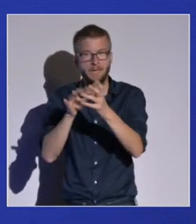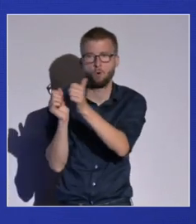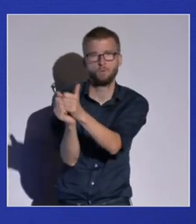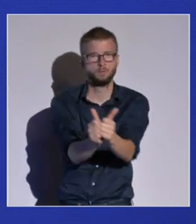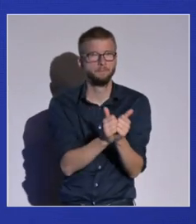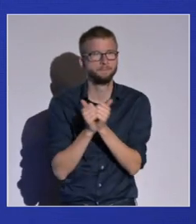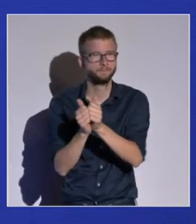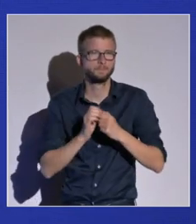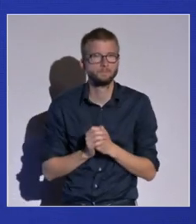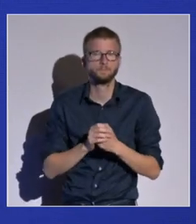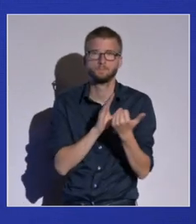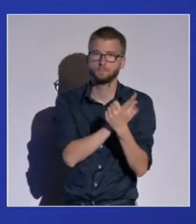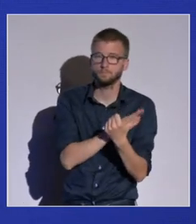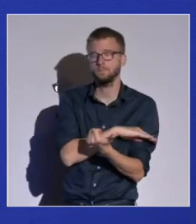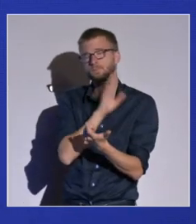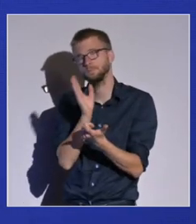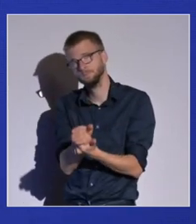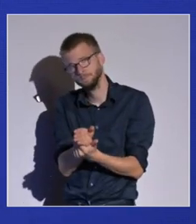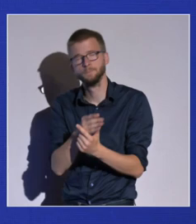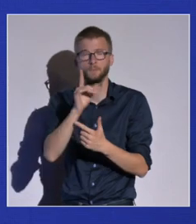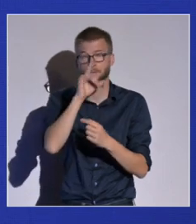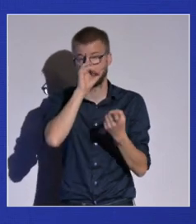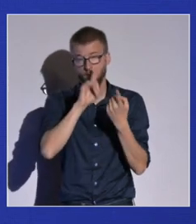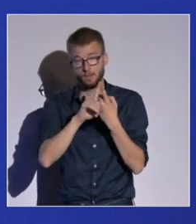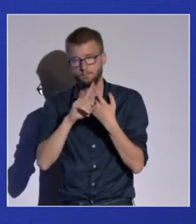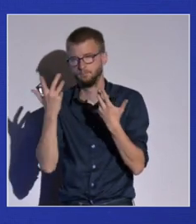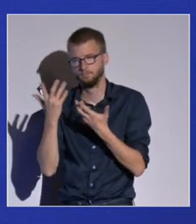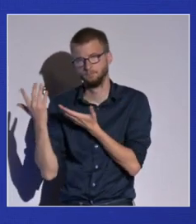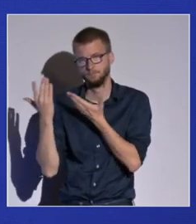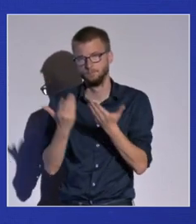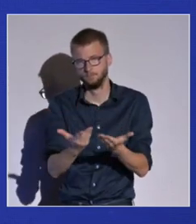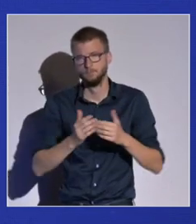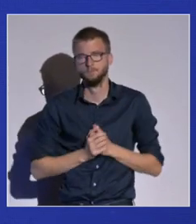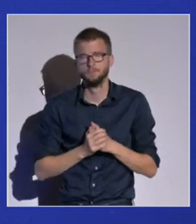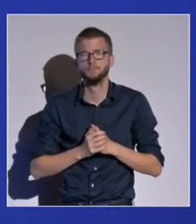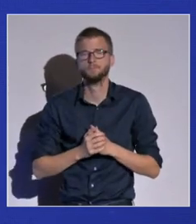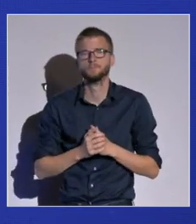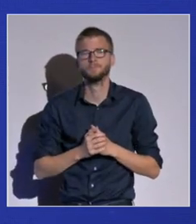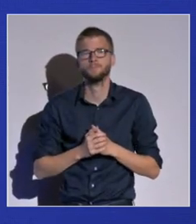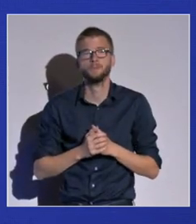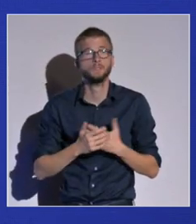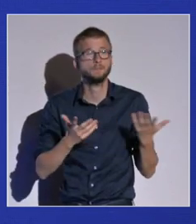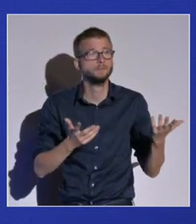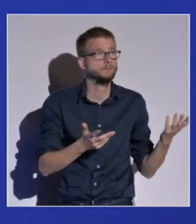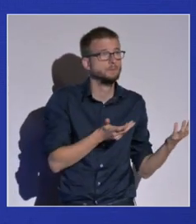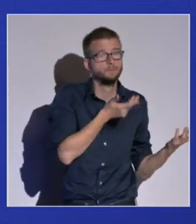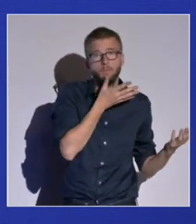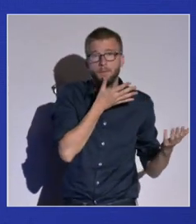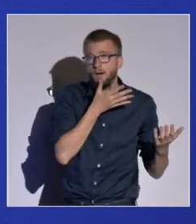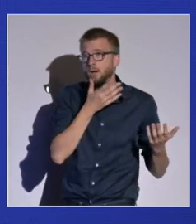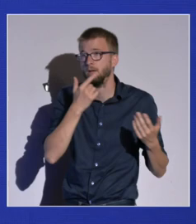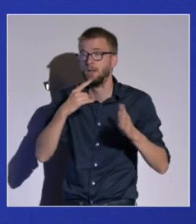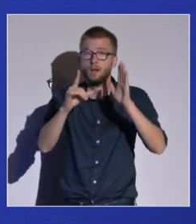Deuxièmement, il y a un deuxième sujet que je voulais mettre sur la table, ça n'est pas possible qu'on conserve la